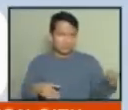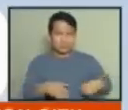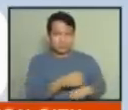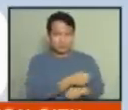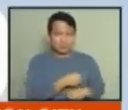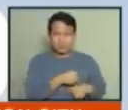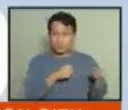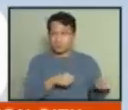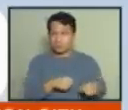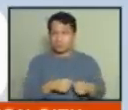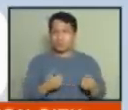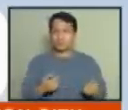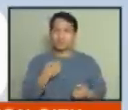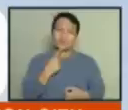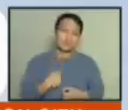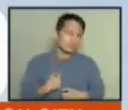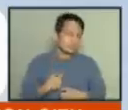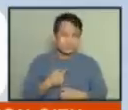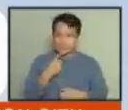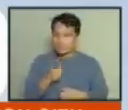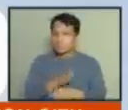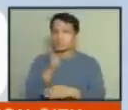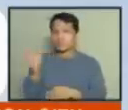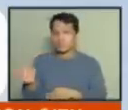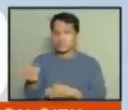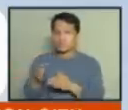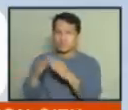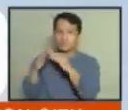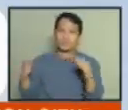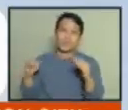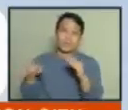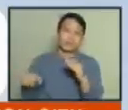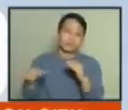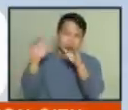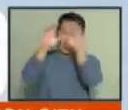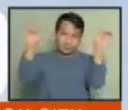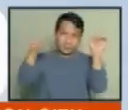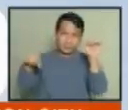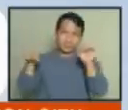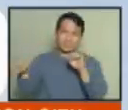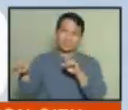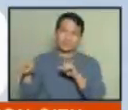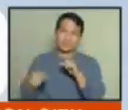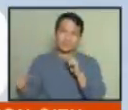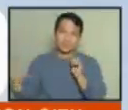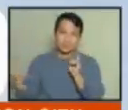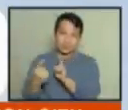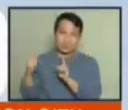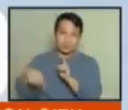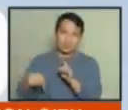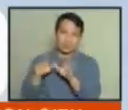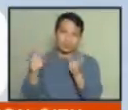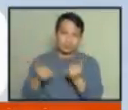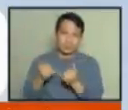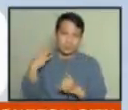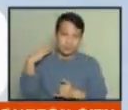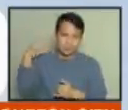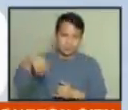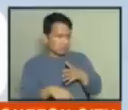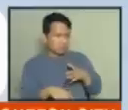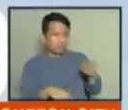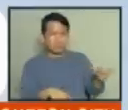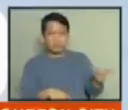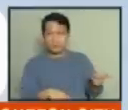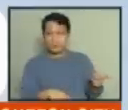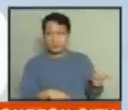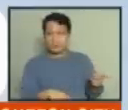kupit sa inyong mga bata? Kaya po, ako talaga mismo, sir, pumunta doon sa bahay ng presidente nila doon. Nagkita kami doon sa barangay captain nila. Ano sabi ni